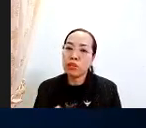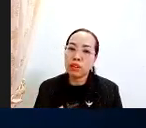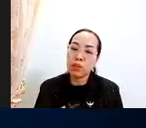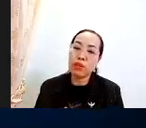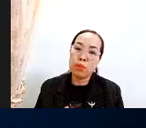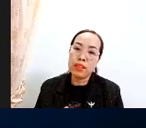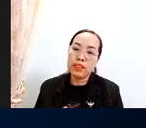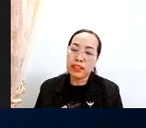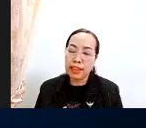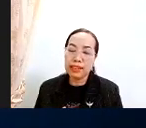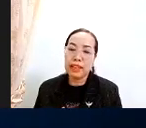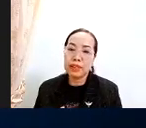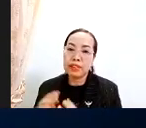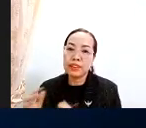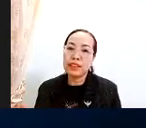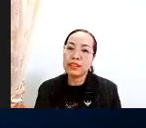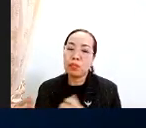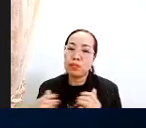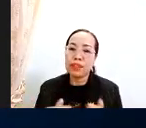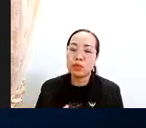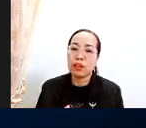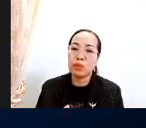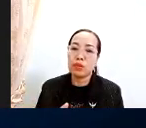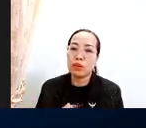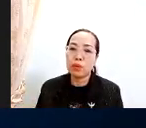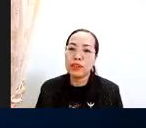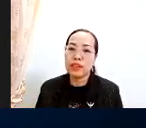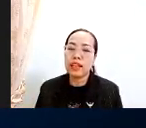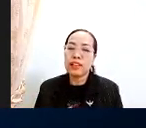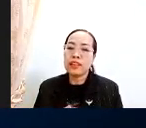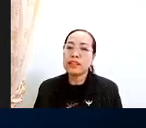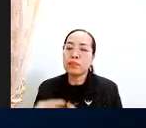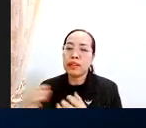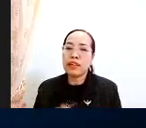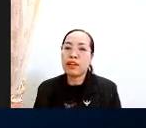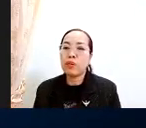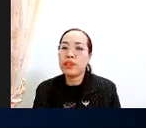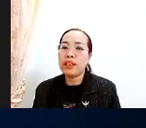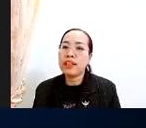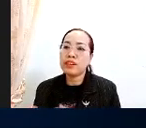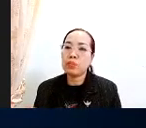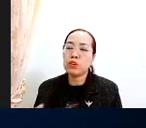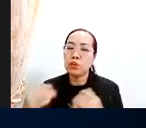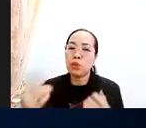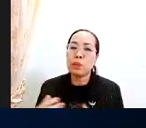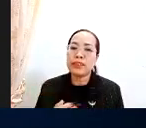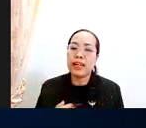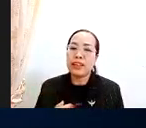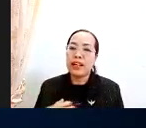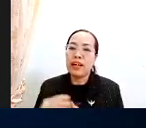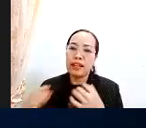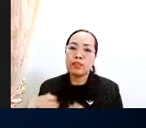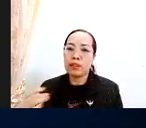con nó cầm hồn là tôm y chỉ khang chả bớt sân chỉ nhom nhom mình ban qua cầm hồn là tôm y thế cứ sau mấy ca covid này nếu nhom đừng chụp ốp